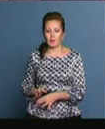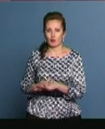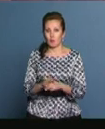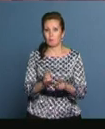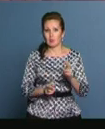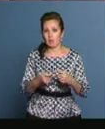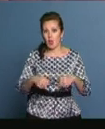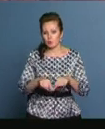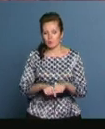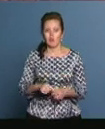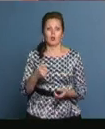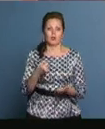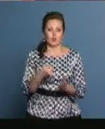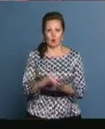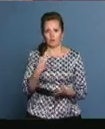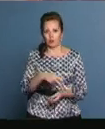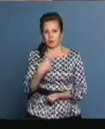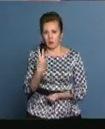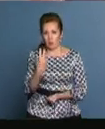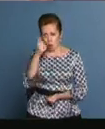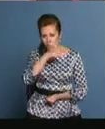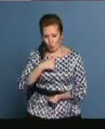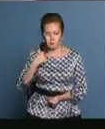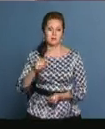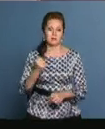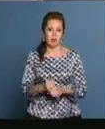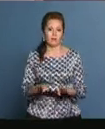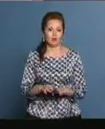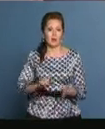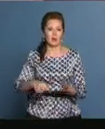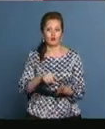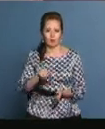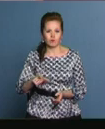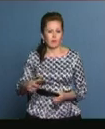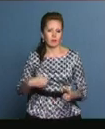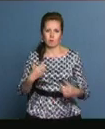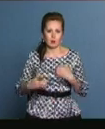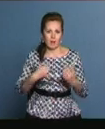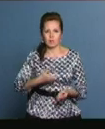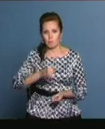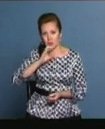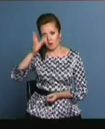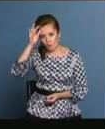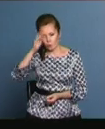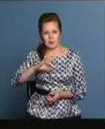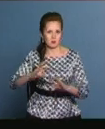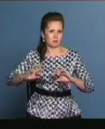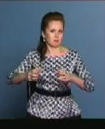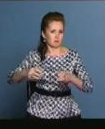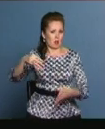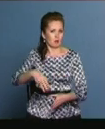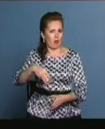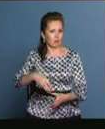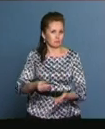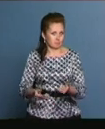к 2022 году сделать так, чтобы ижевчане могли, не боясь, пить воду из-под крана. Марина Баль, Илья Дерендяев,